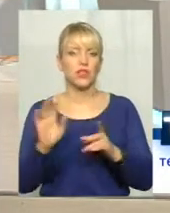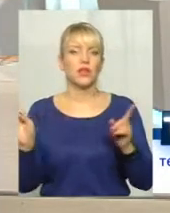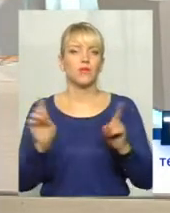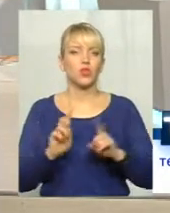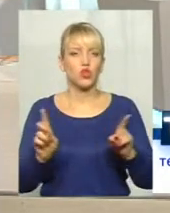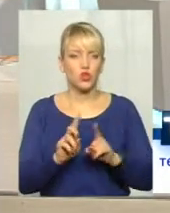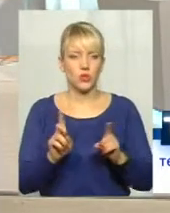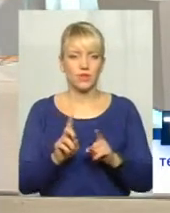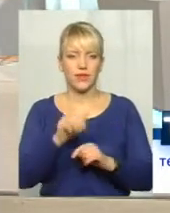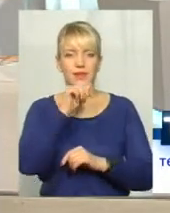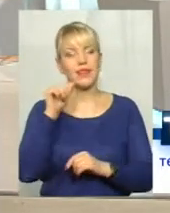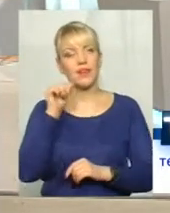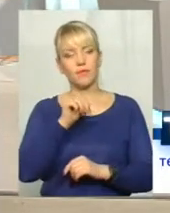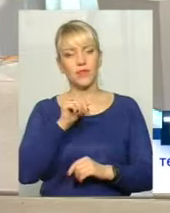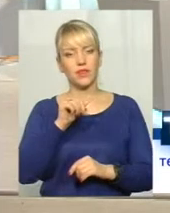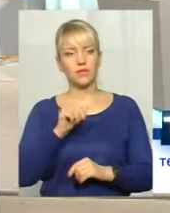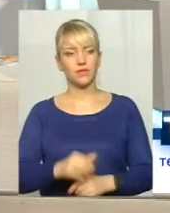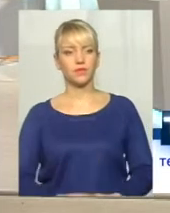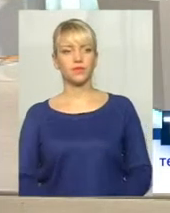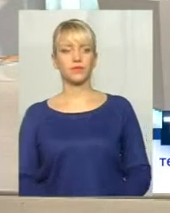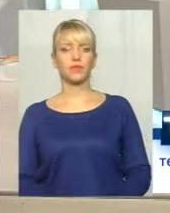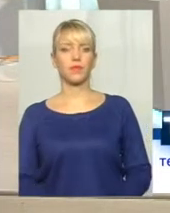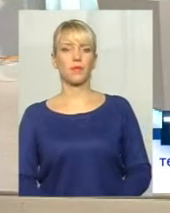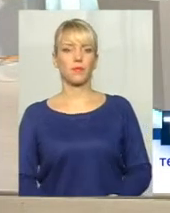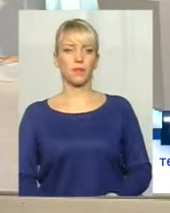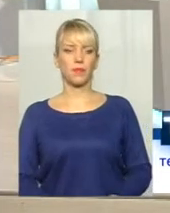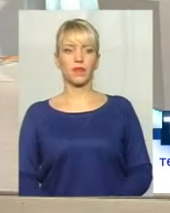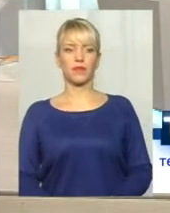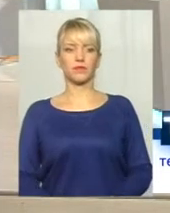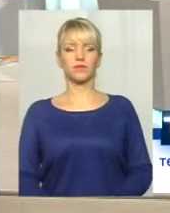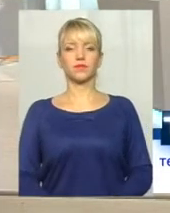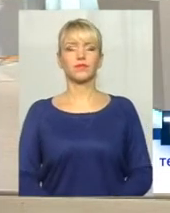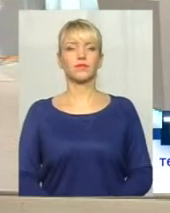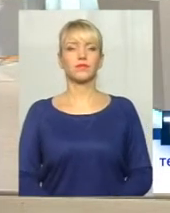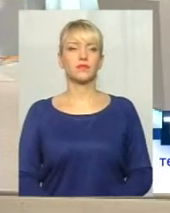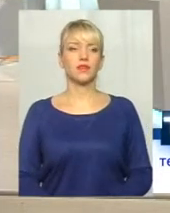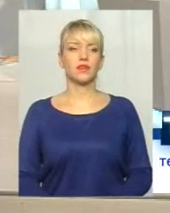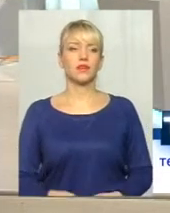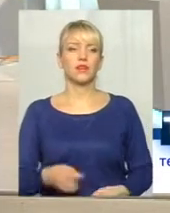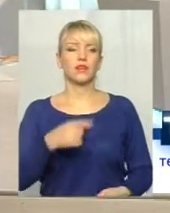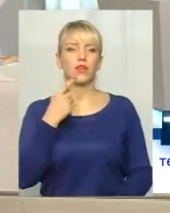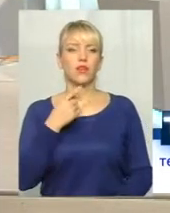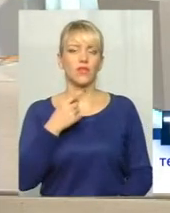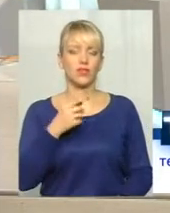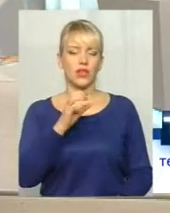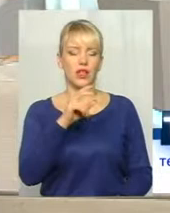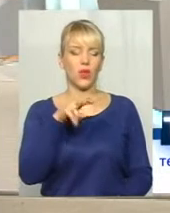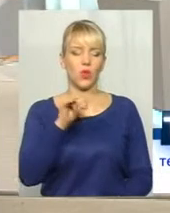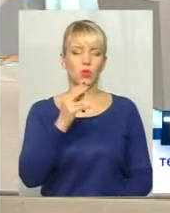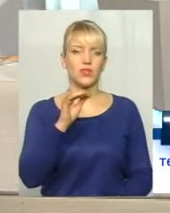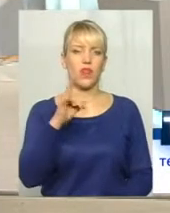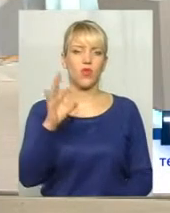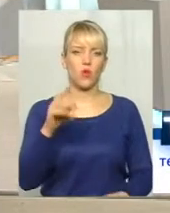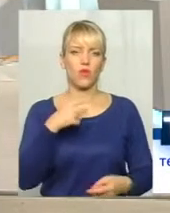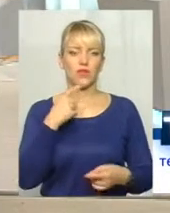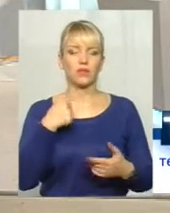що таємні будемо говорити органи... акаунту, який називається Юрій Луценко, тому що ми насправді ми не знаємо, чи це. Ну,